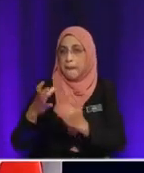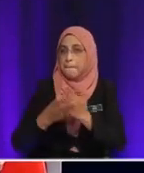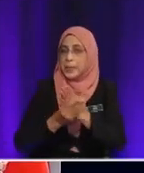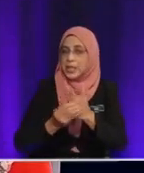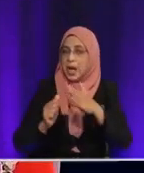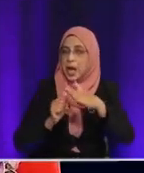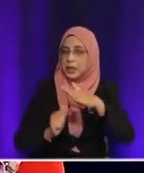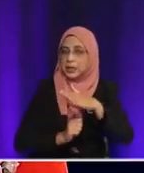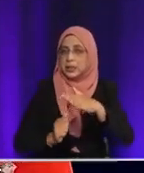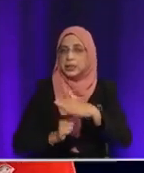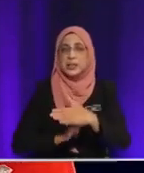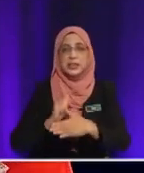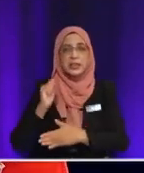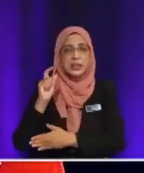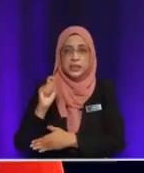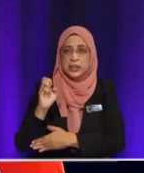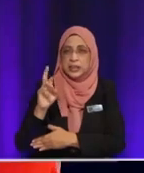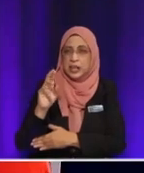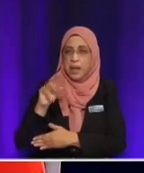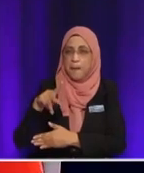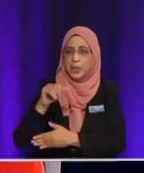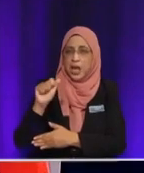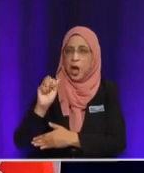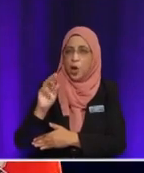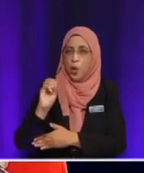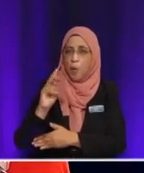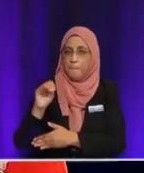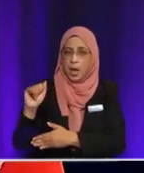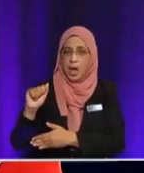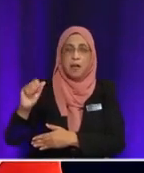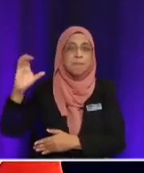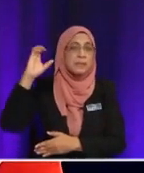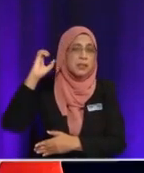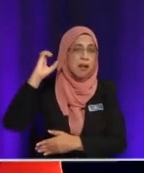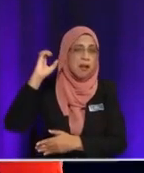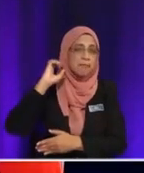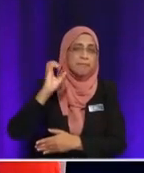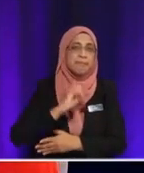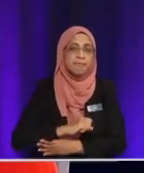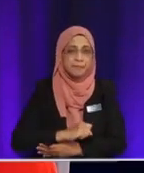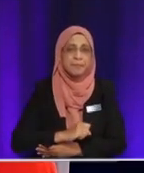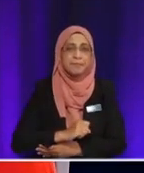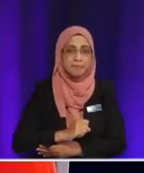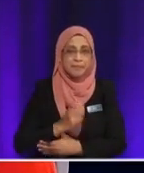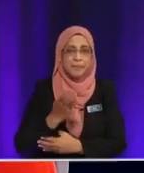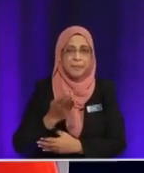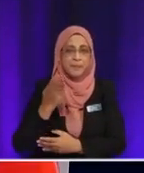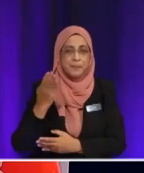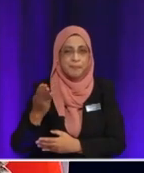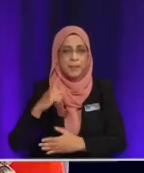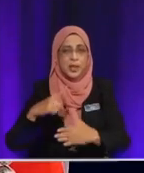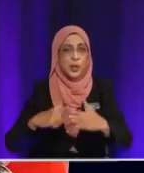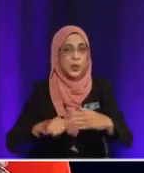minyak asas, kita ada bedak, minyak aromaterapi, ada